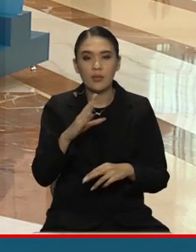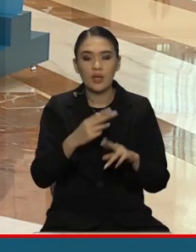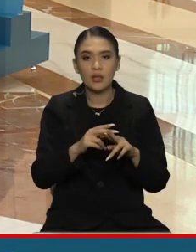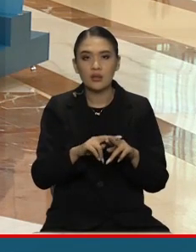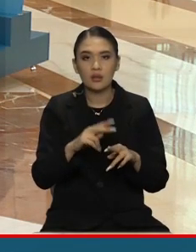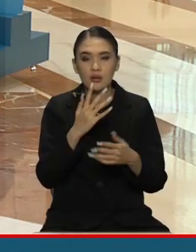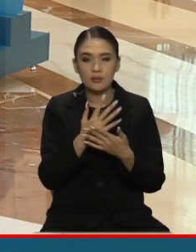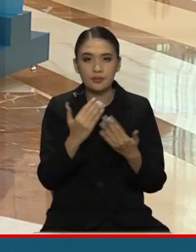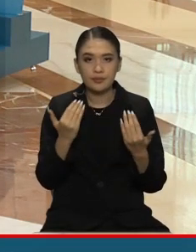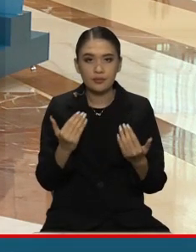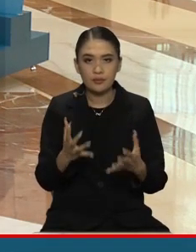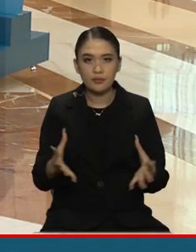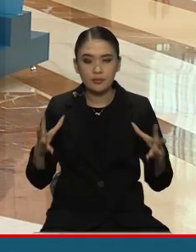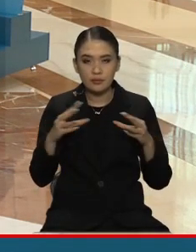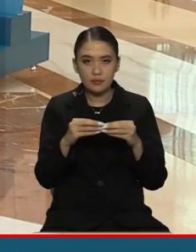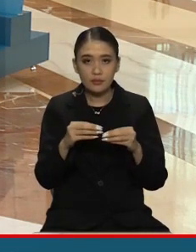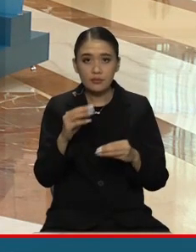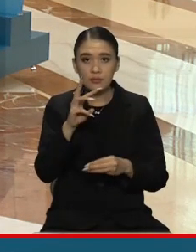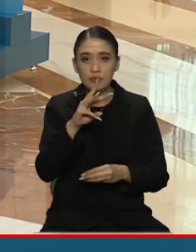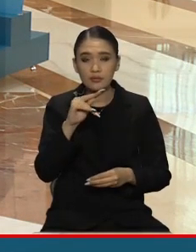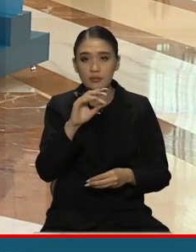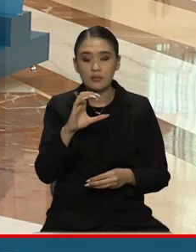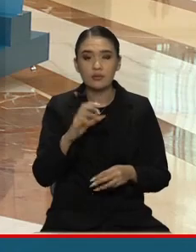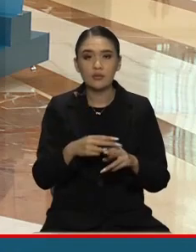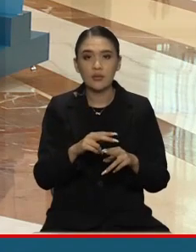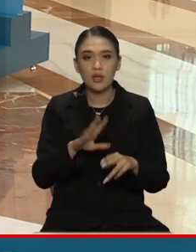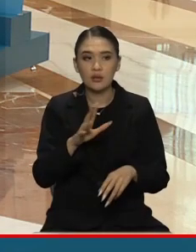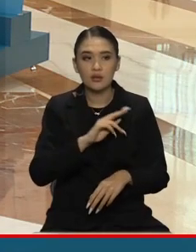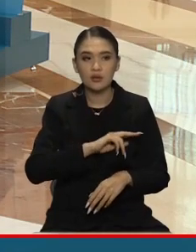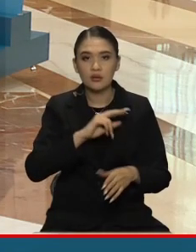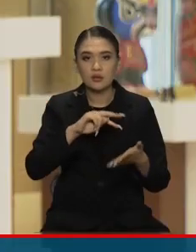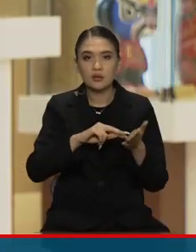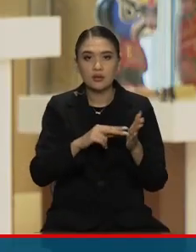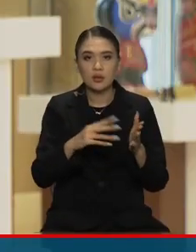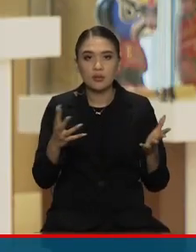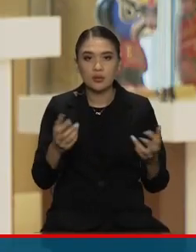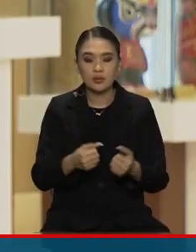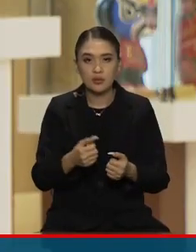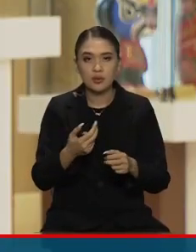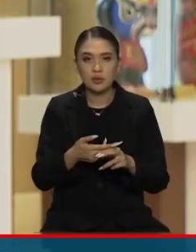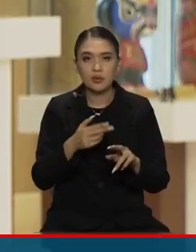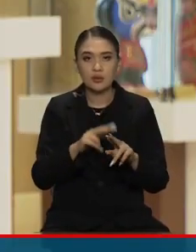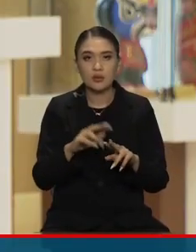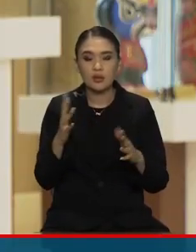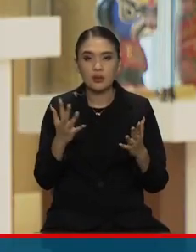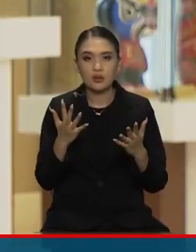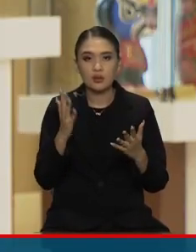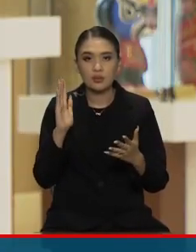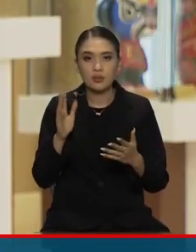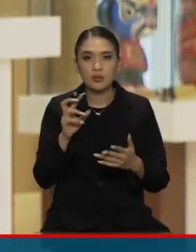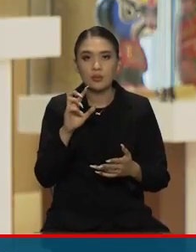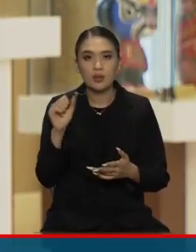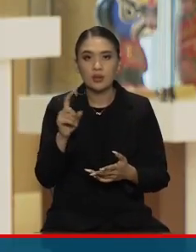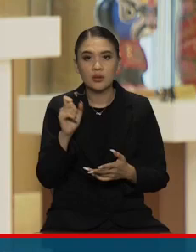сегодня вместе с МЧС разработали проекты программ обучения которые будут проводиться на базе